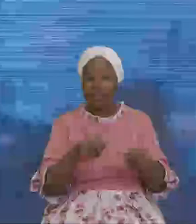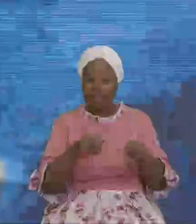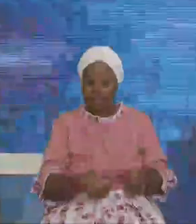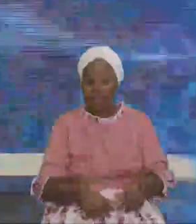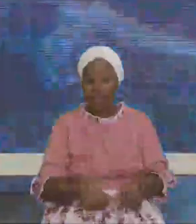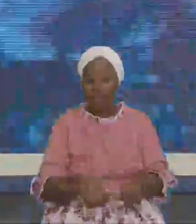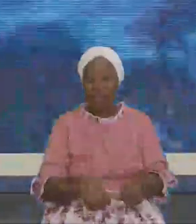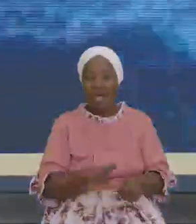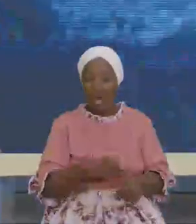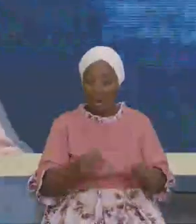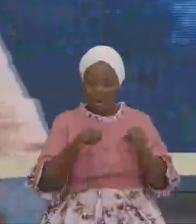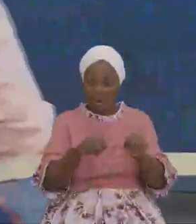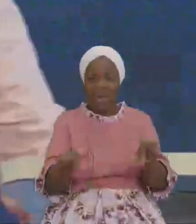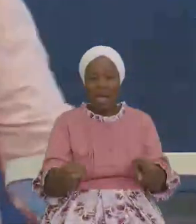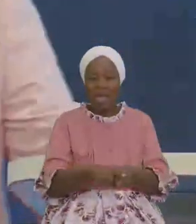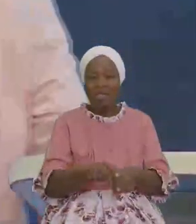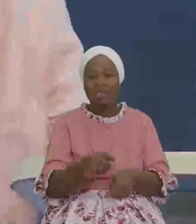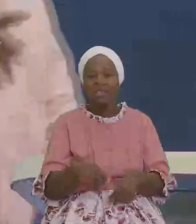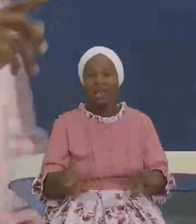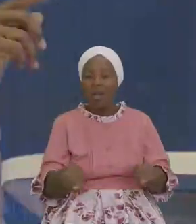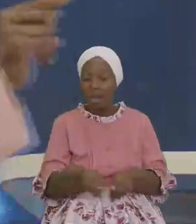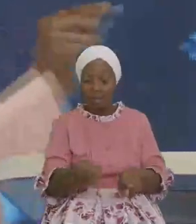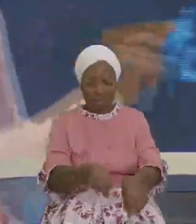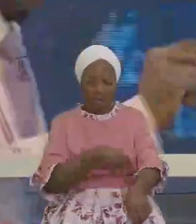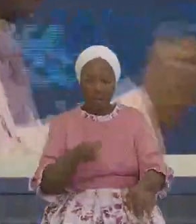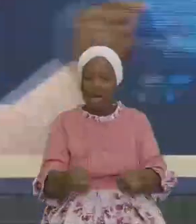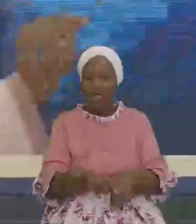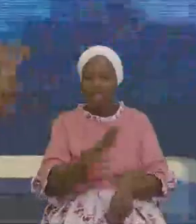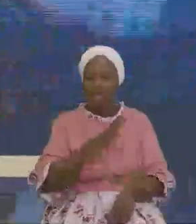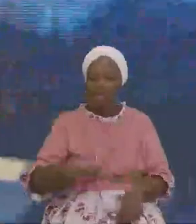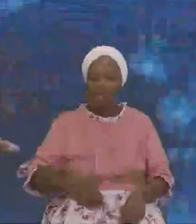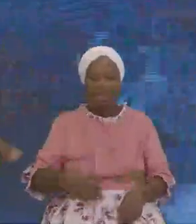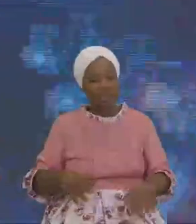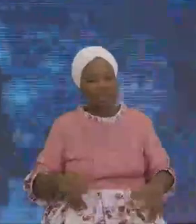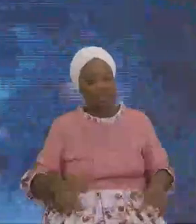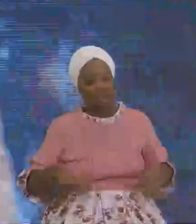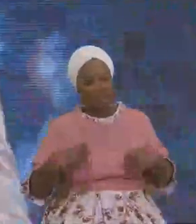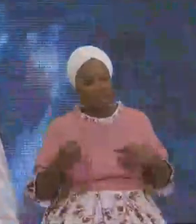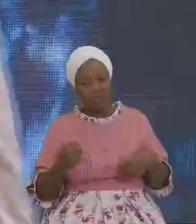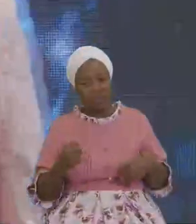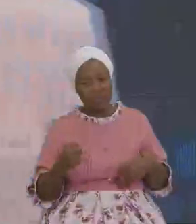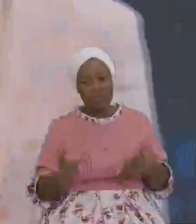qui demeure aussi longtemps que Christ vit?